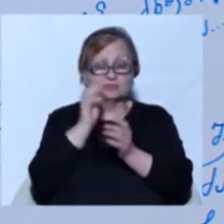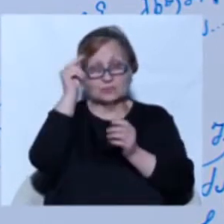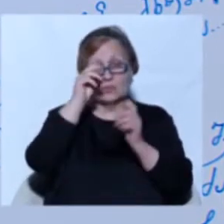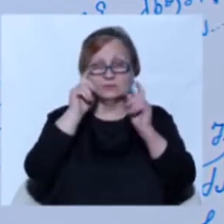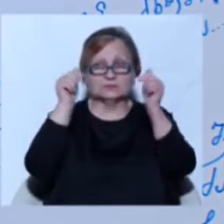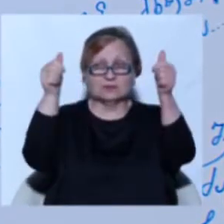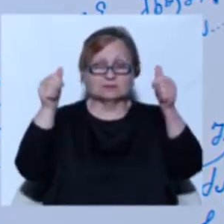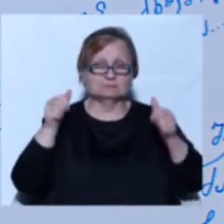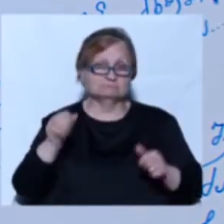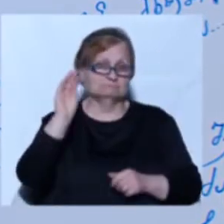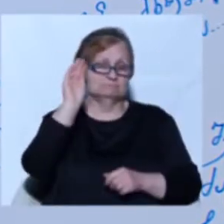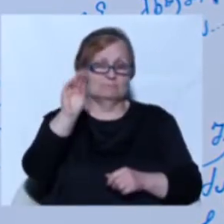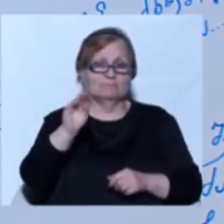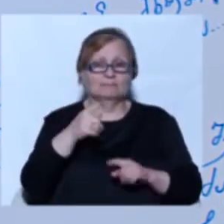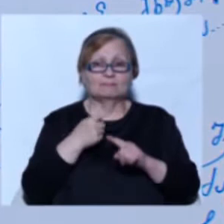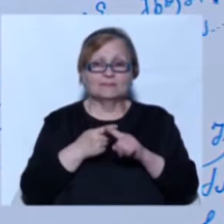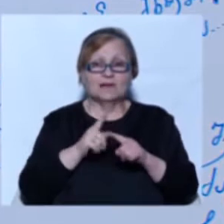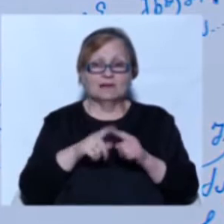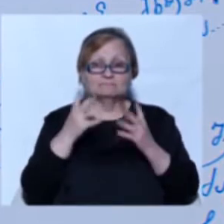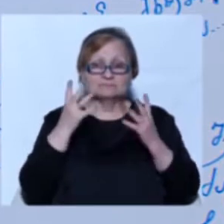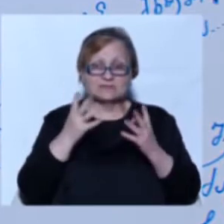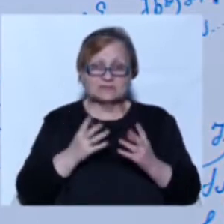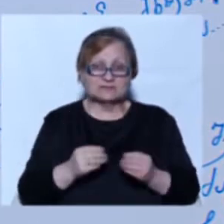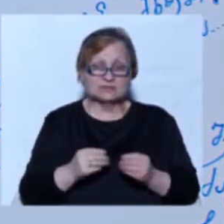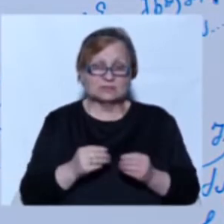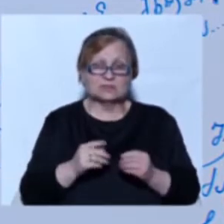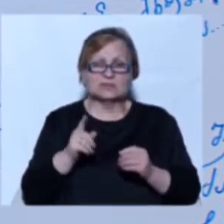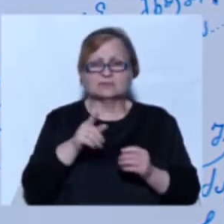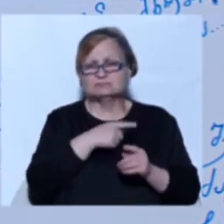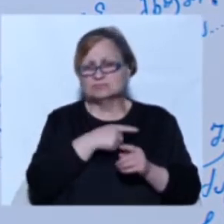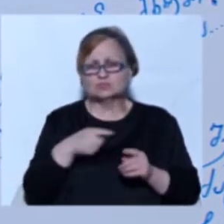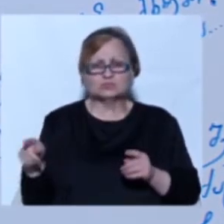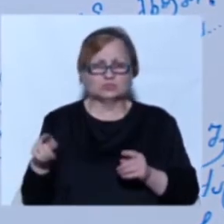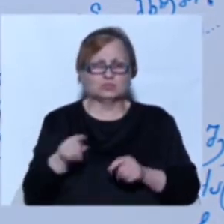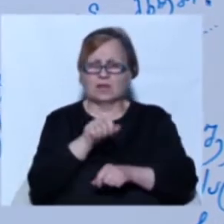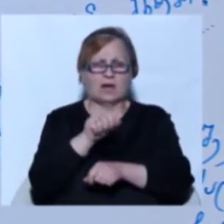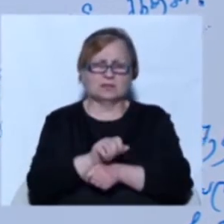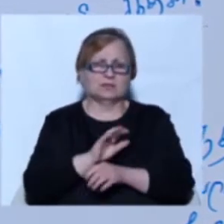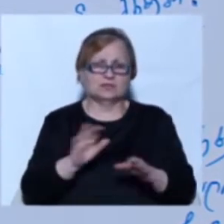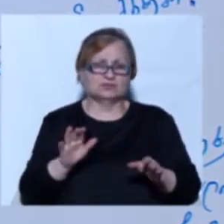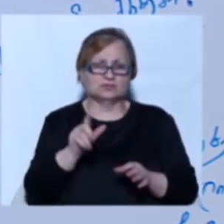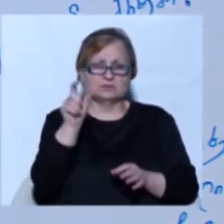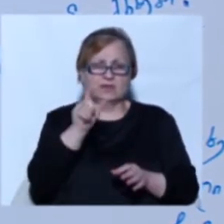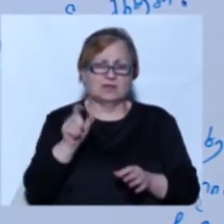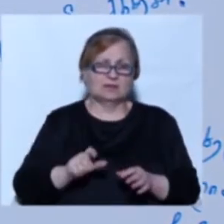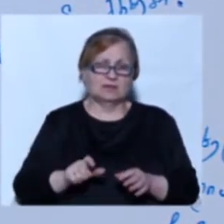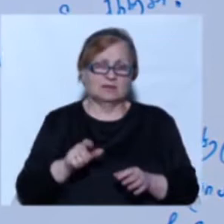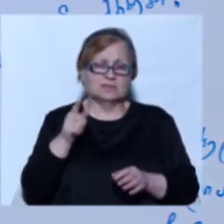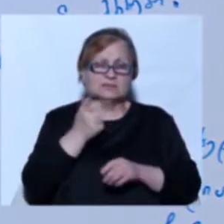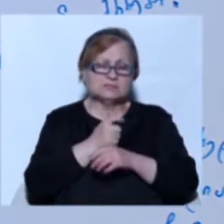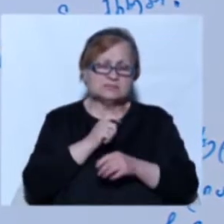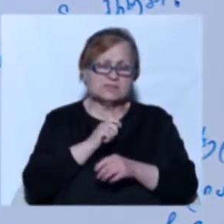გამოუქვეყნებიათ. ამ დღის შემდეგ ანას ლექსების წერა არ შეუწყვეტია. თუმცა ის საოცრად